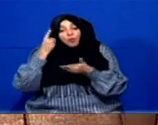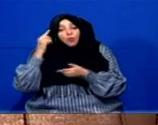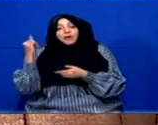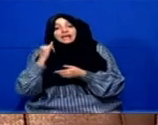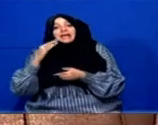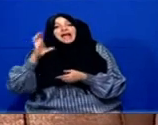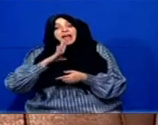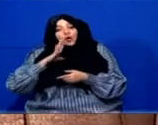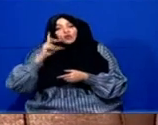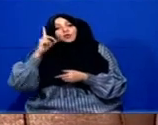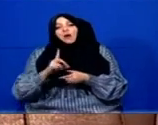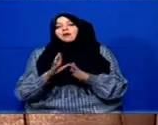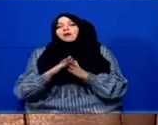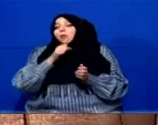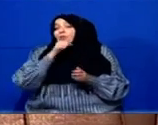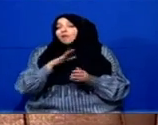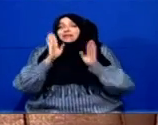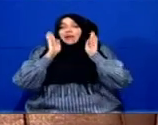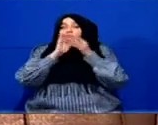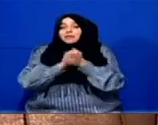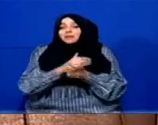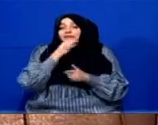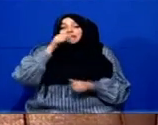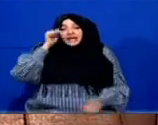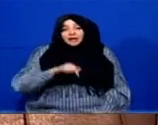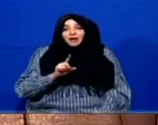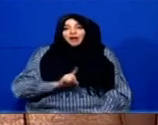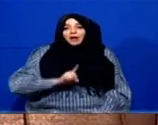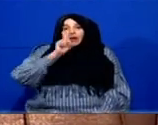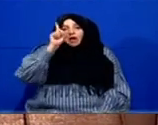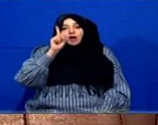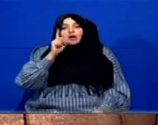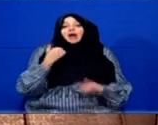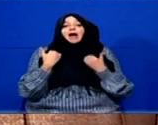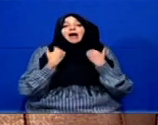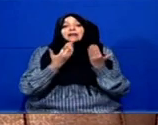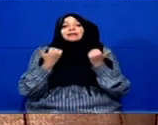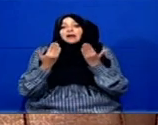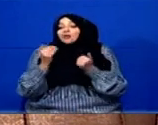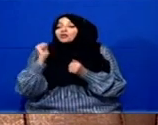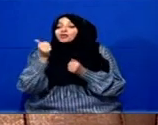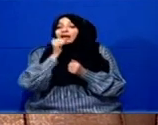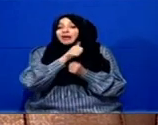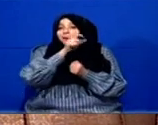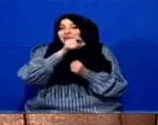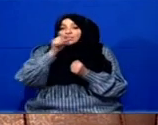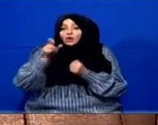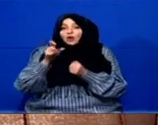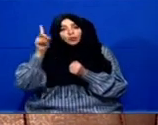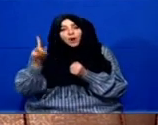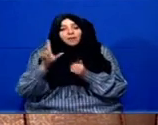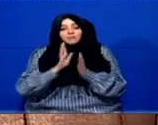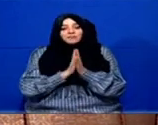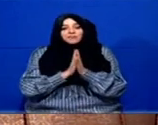صلى الله عليه وسلم ان الله قد اعطى كل ذي حق حقه